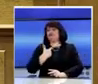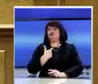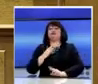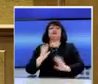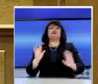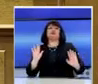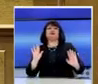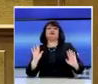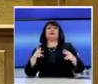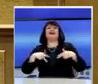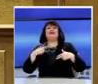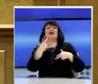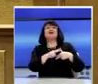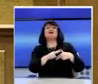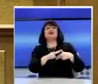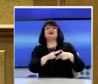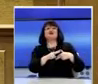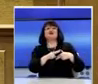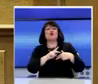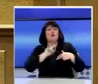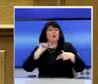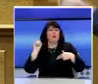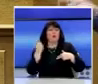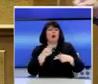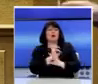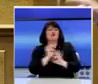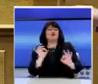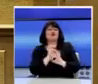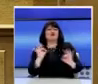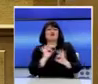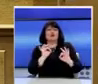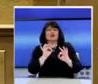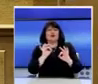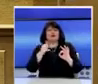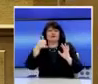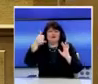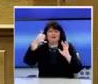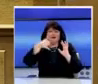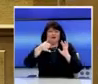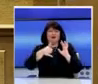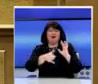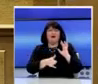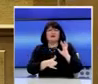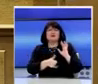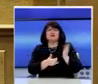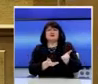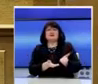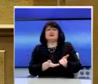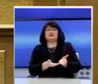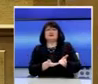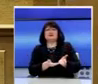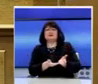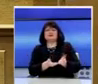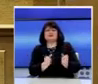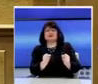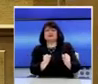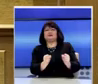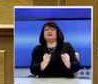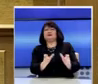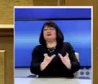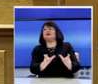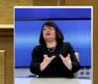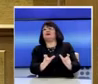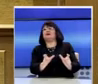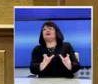έχετε πέσει και εσείς και η κυβέρνησή σας και στην οποία σας βυθίζουν όλο και πιο πολύ όσοι θέλουν να σας κρατούν